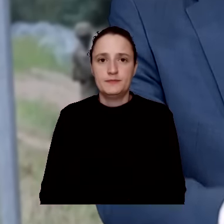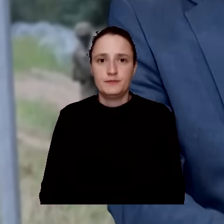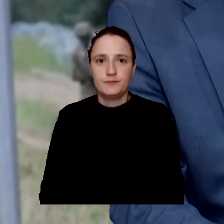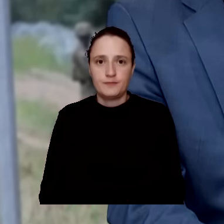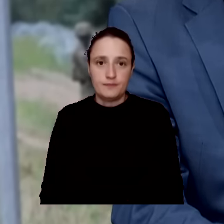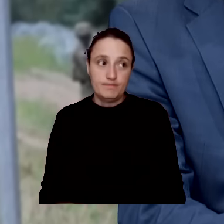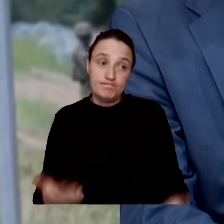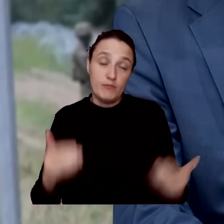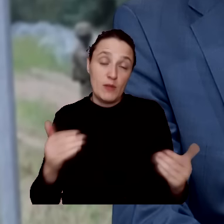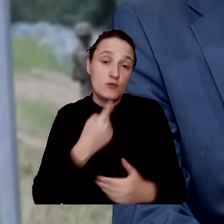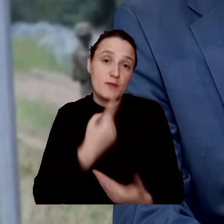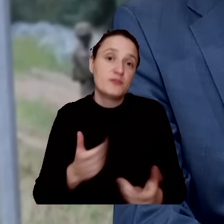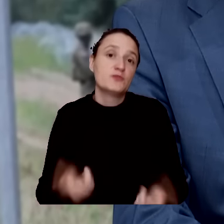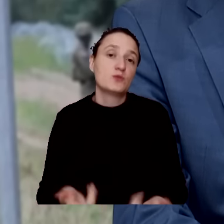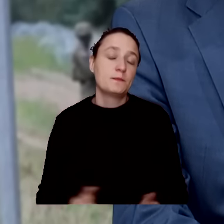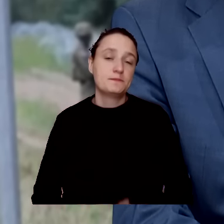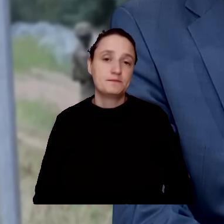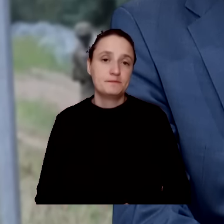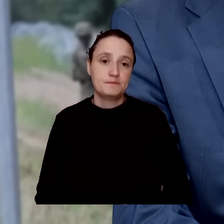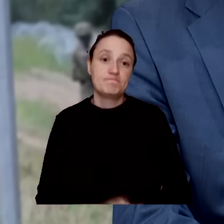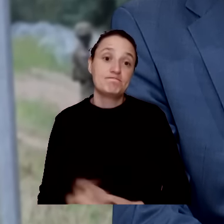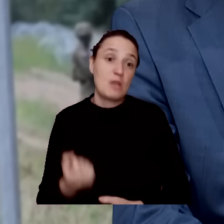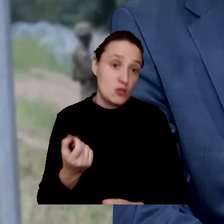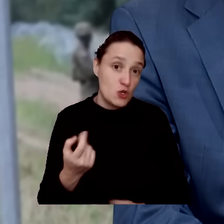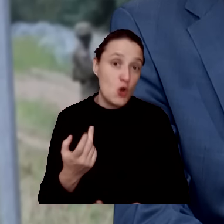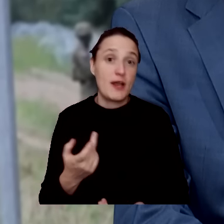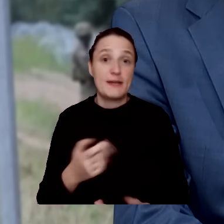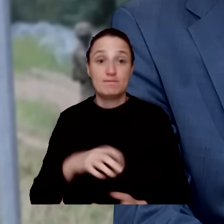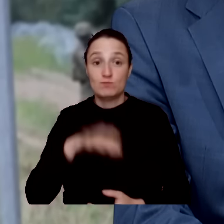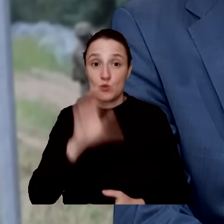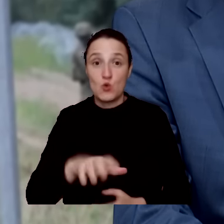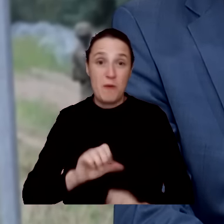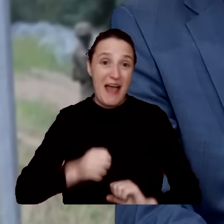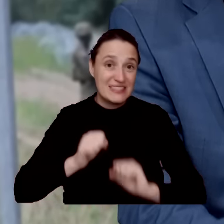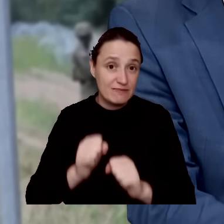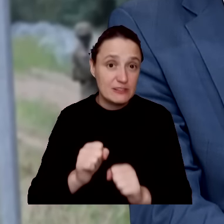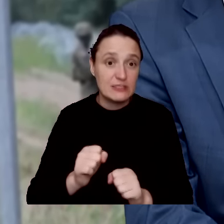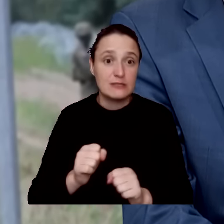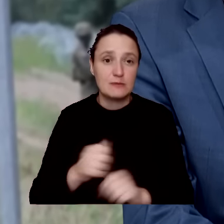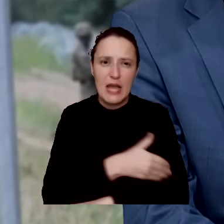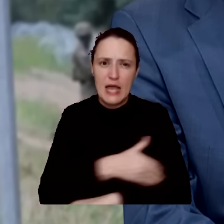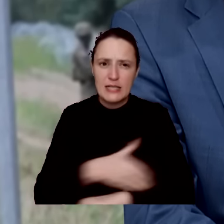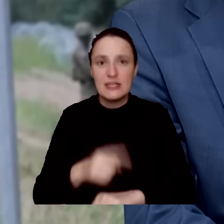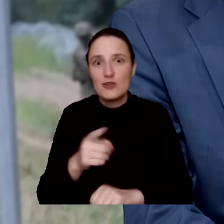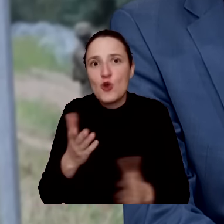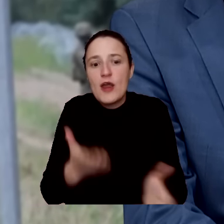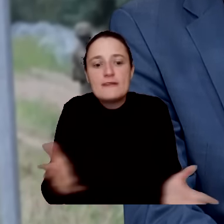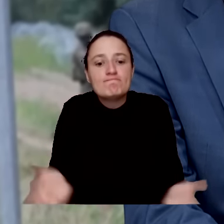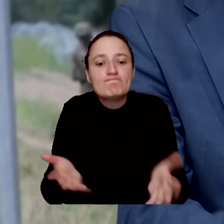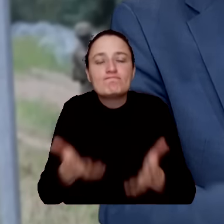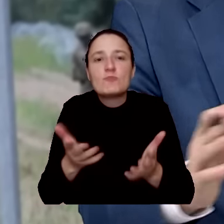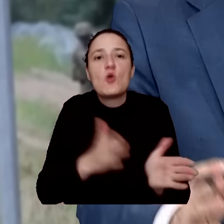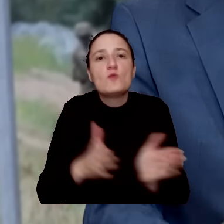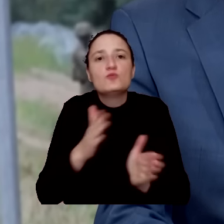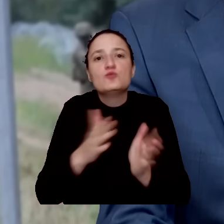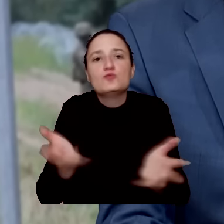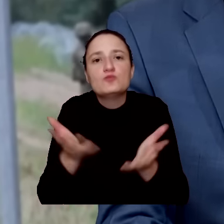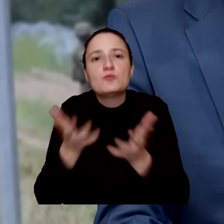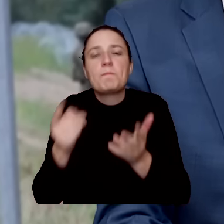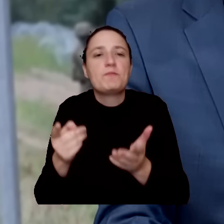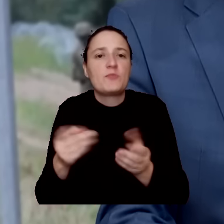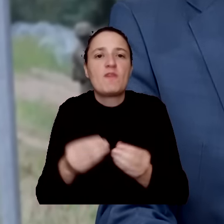można rzec, trochę ten ruch aktywistyczny, ruch na granicy został wyhodowany przez ówczesną opozycję. Jakby